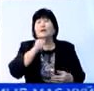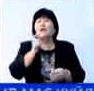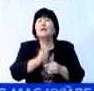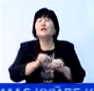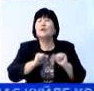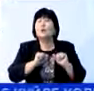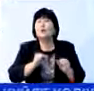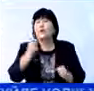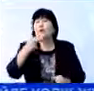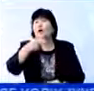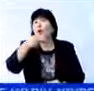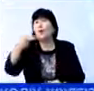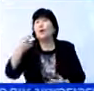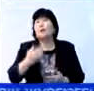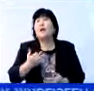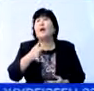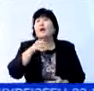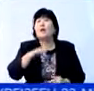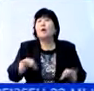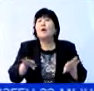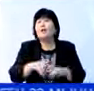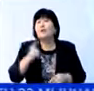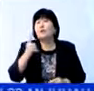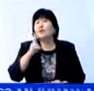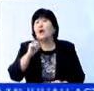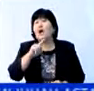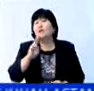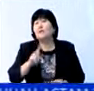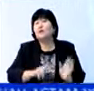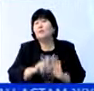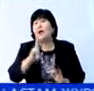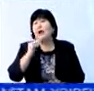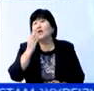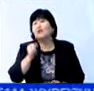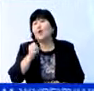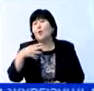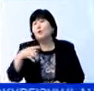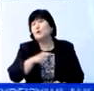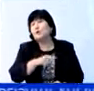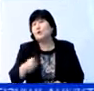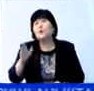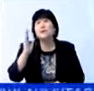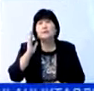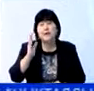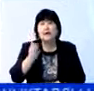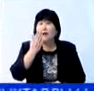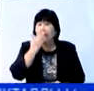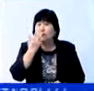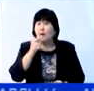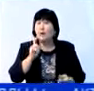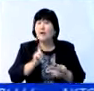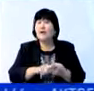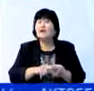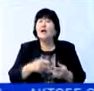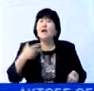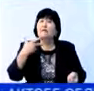қорғау егу ұранымен өтті. Науқанның деңгейінде 1 қазаннан бастап қарашаның 15-сіне дейін созылып жатады. Тұмауға қарсы